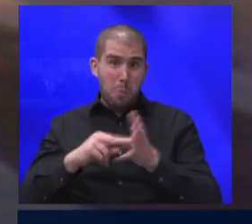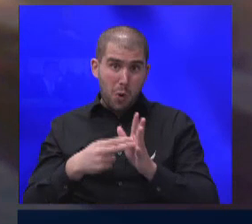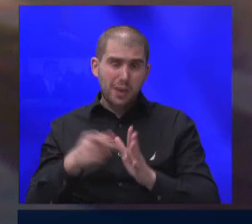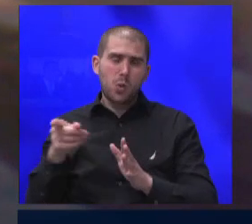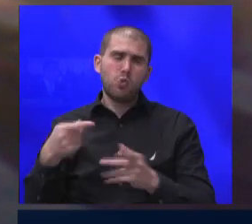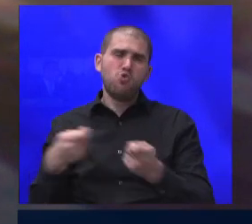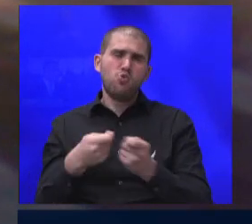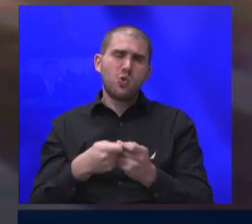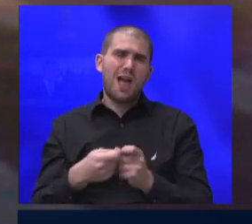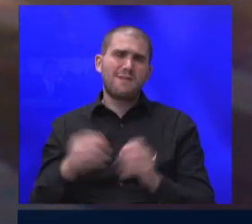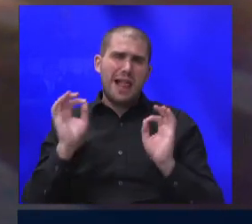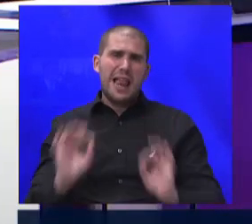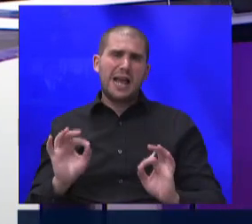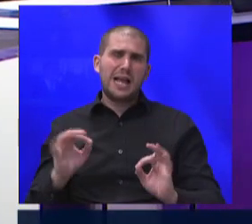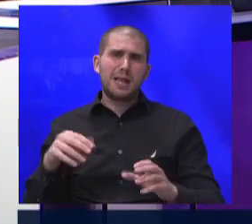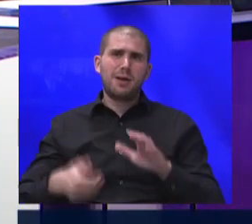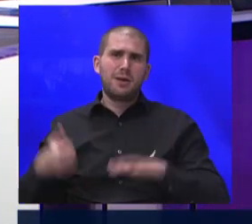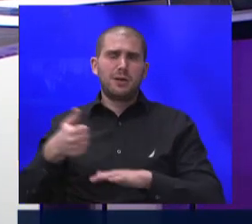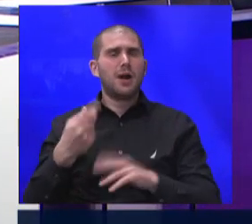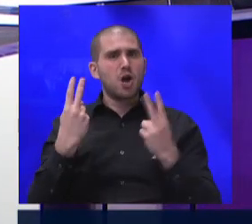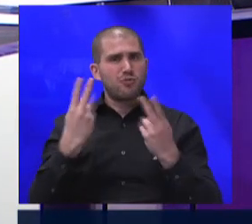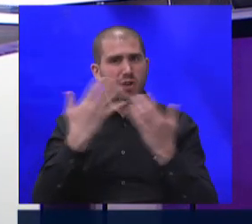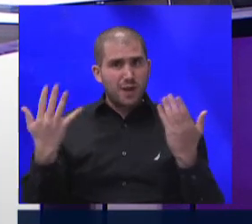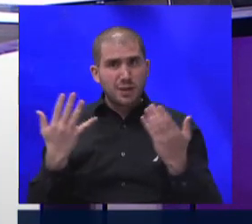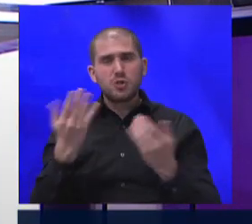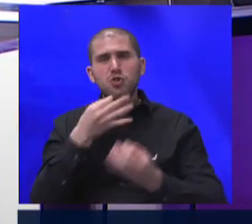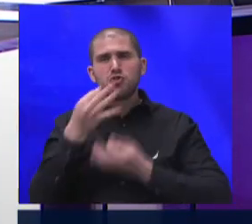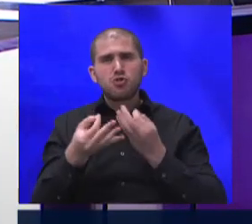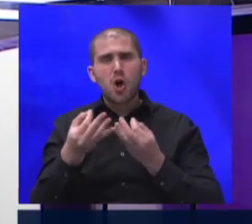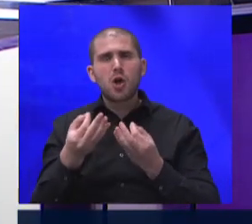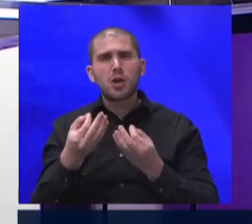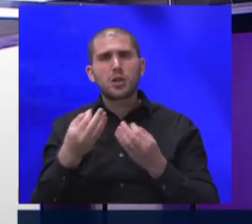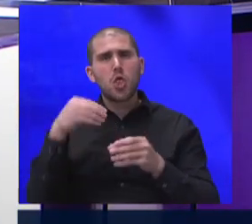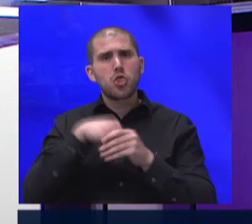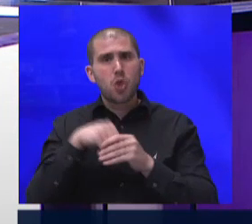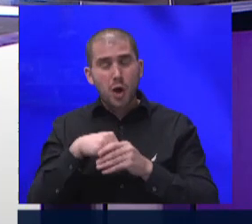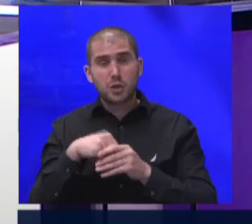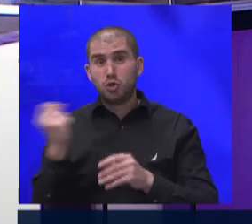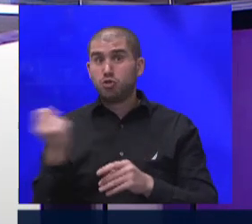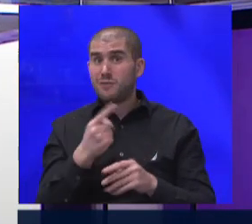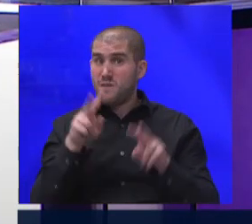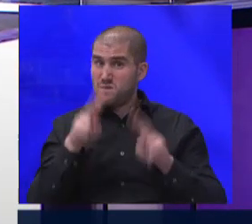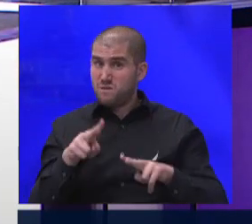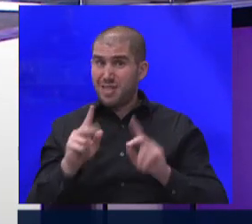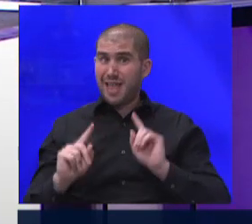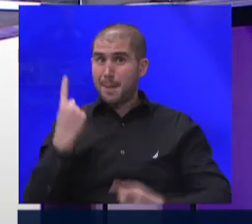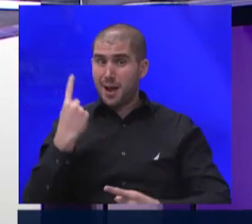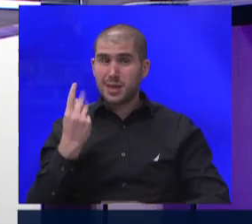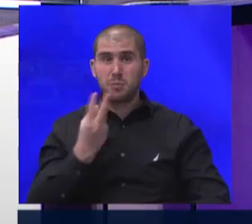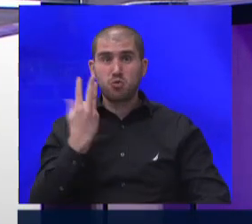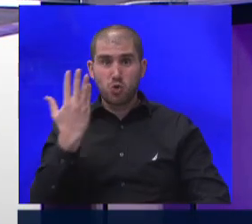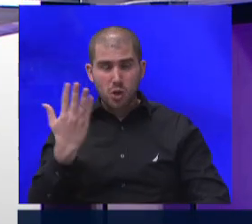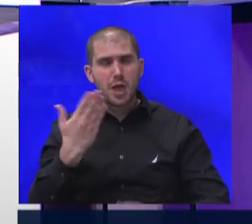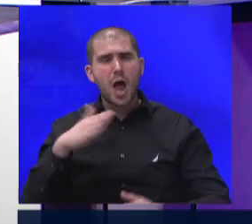חשוב שהבהרת את הדברים. כמה שאלות תוכן. שבוע דרמטי בוושינגטון, השבעה של נשיא